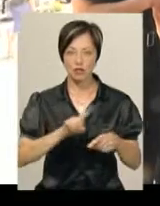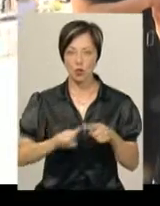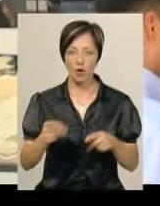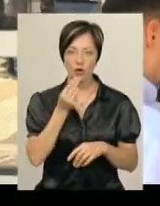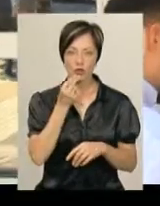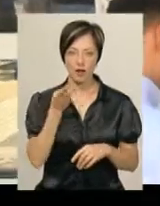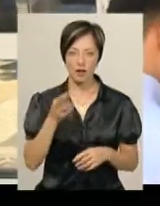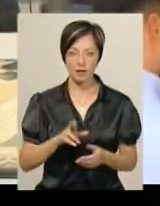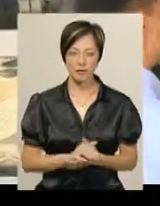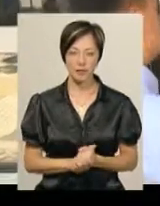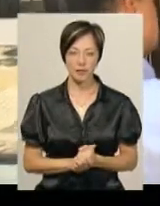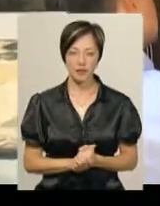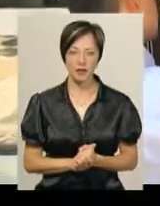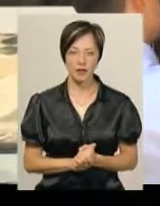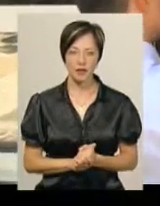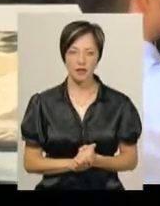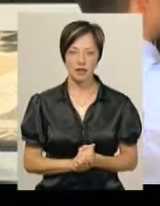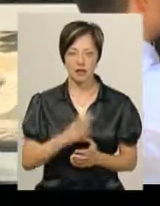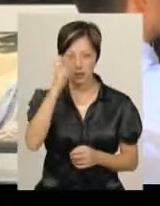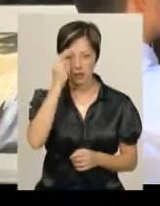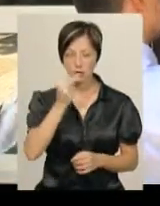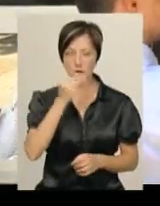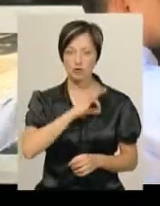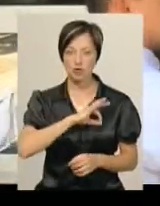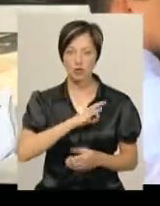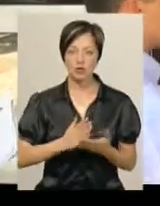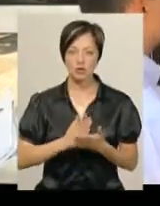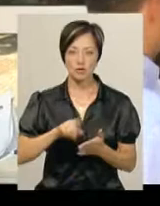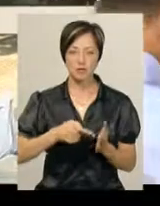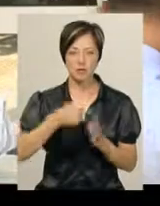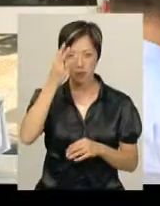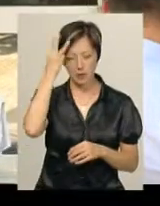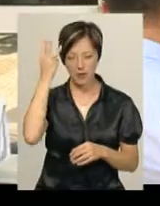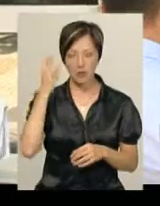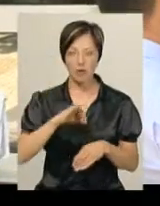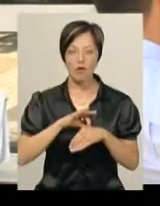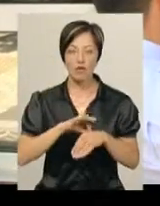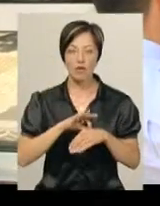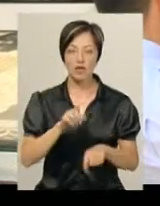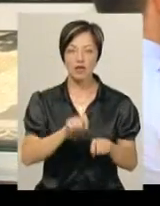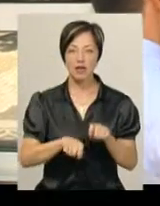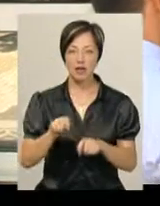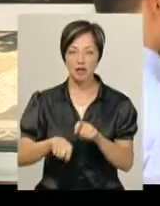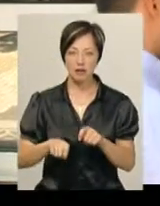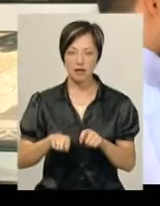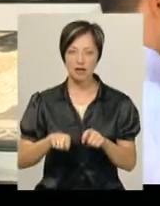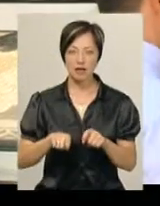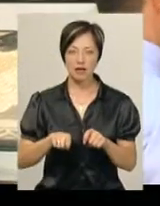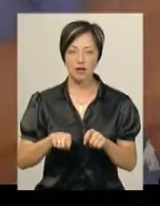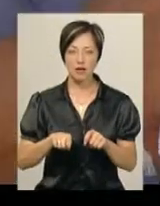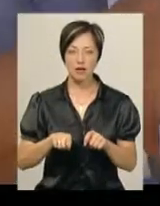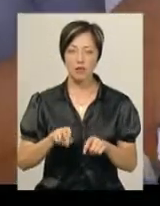харчування. Держпродспоживслужби у місті Хмельницькій проводимо рейд зі хмельницьками по